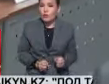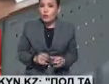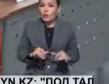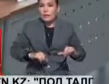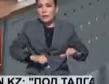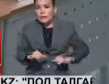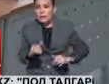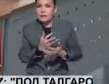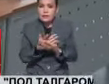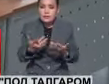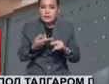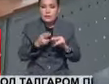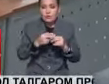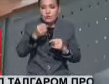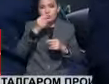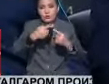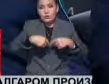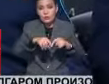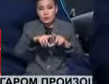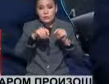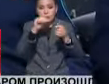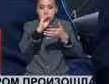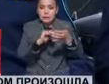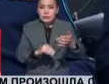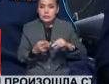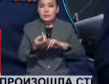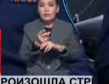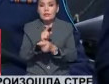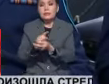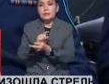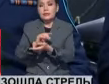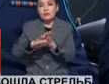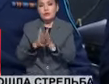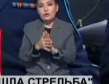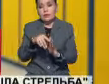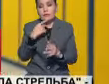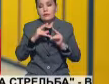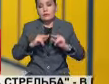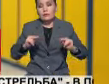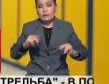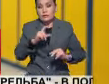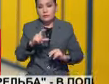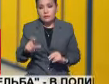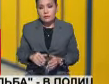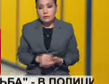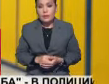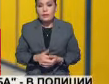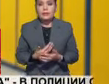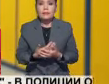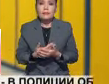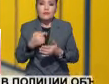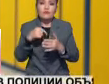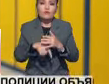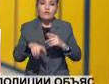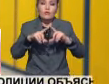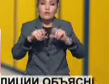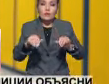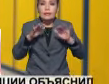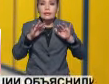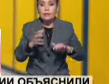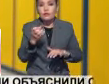заведении разработали внутришкольный учет. Это должно помочь изменить ситуацию, говорят педагоги. На внутришкольном учете состоят дети не